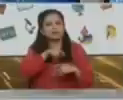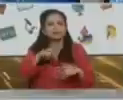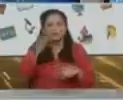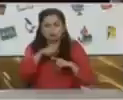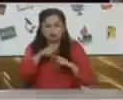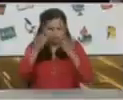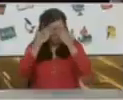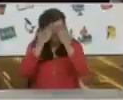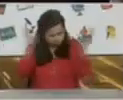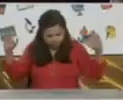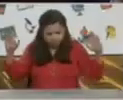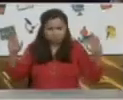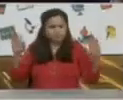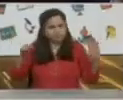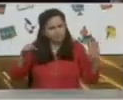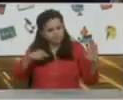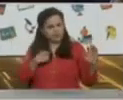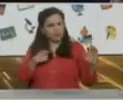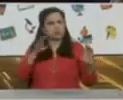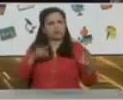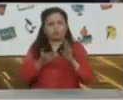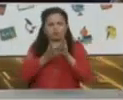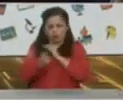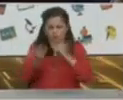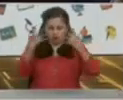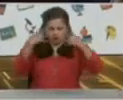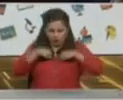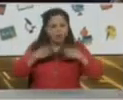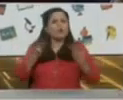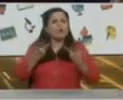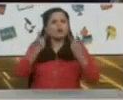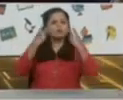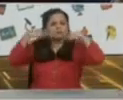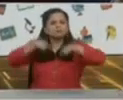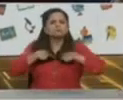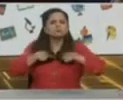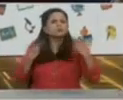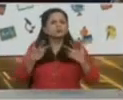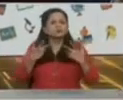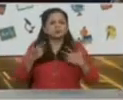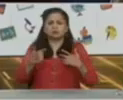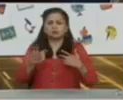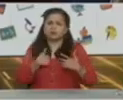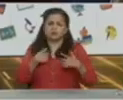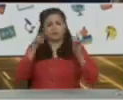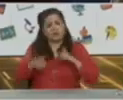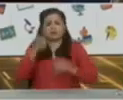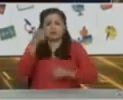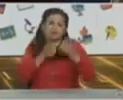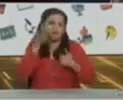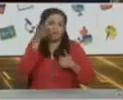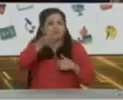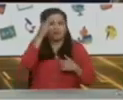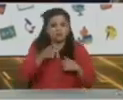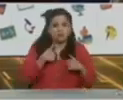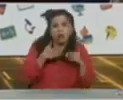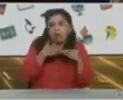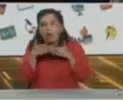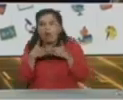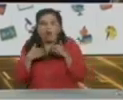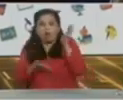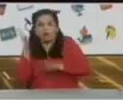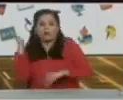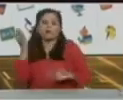निकलिए। हमें पोटेंशियल को जानने के लिए मैदान में कूदना ही पड़ता है। मुझे लगता